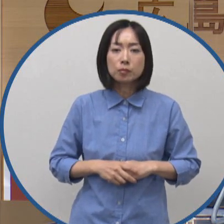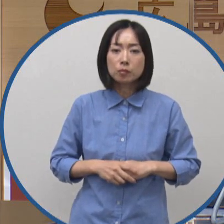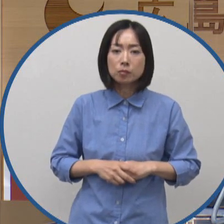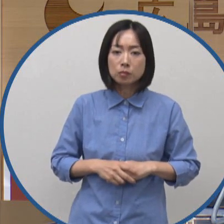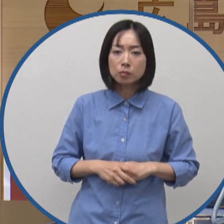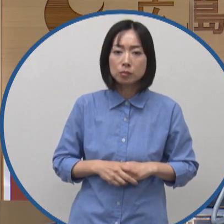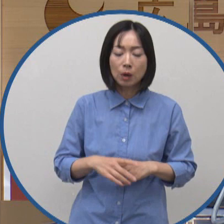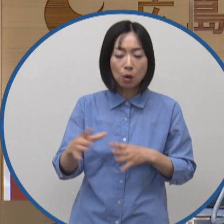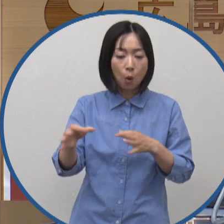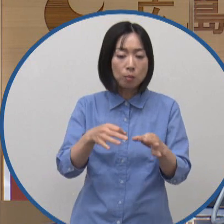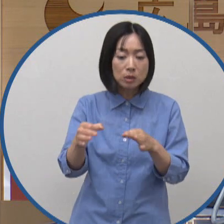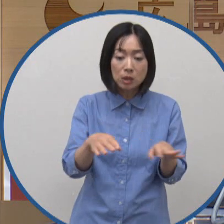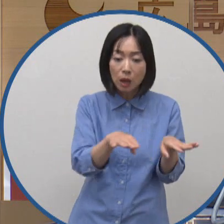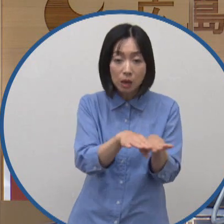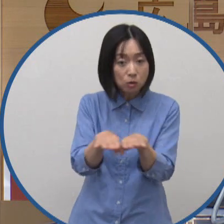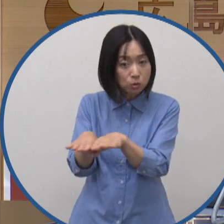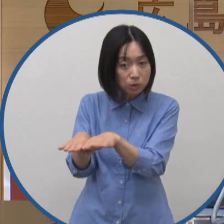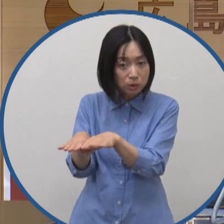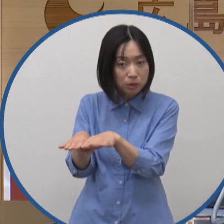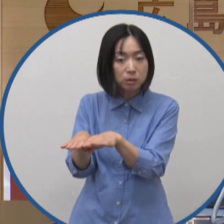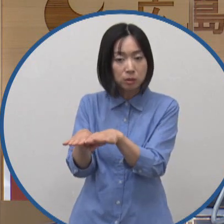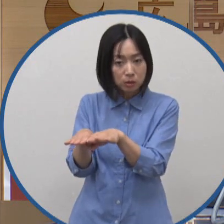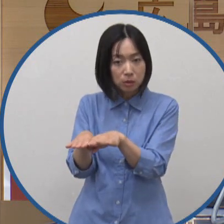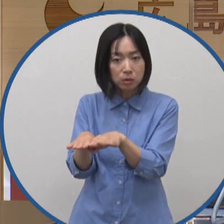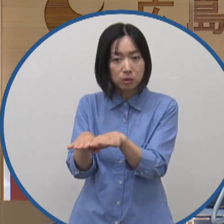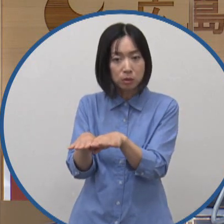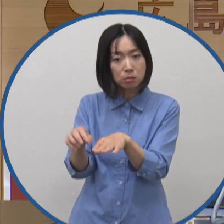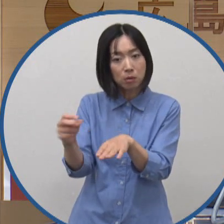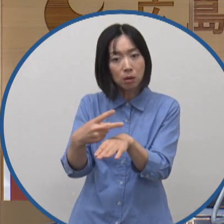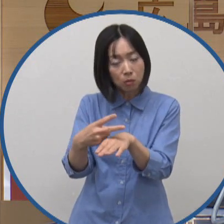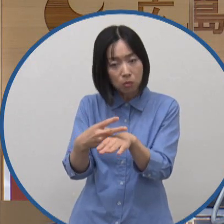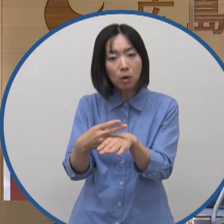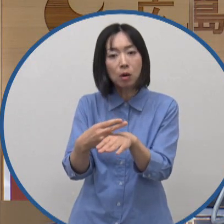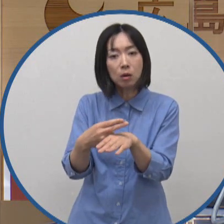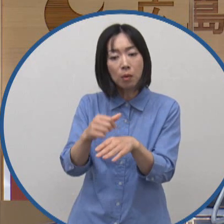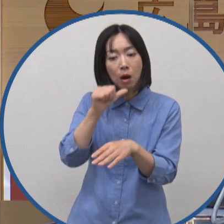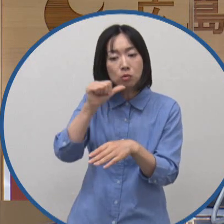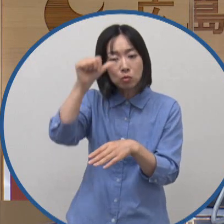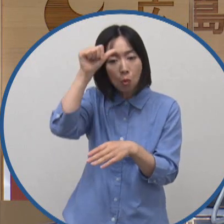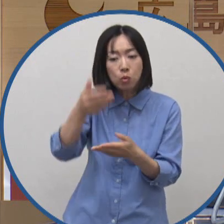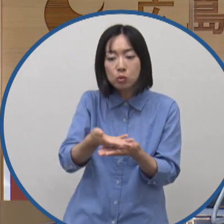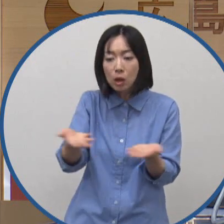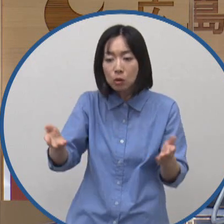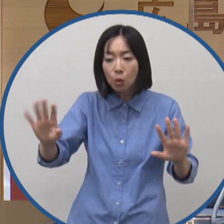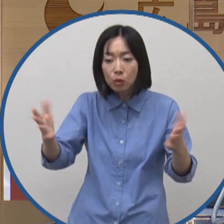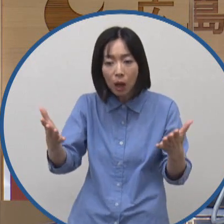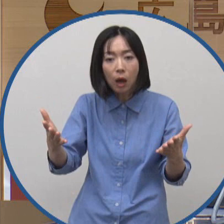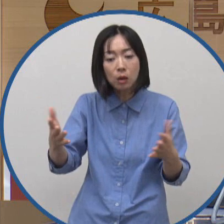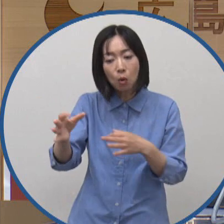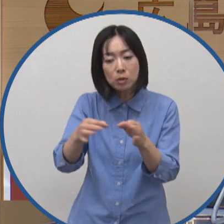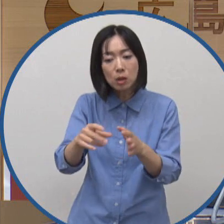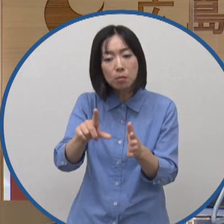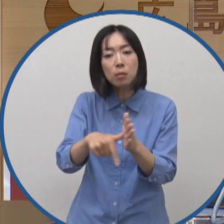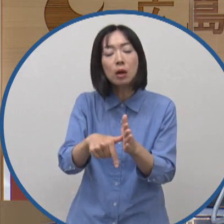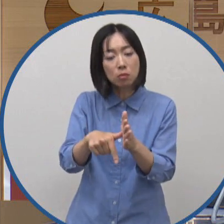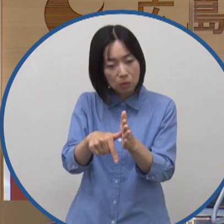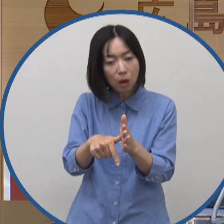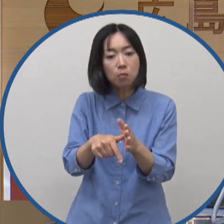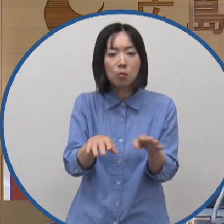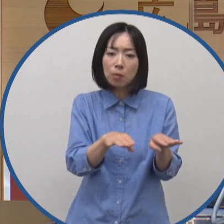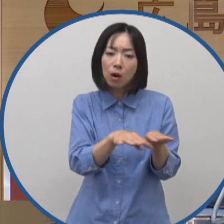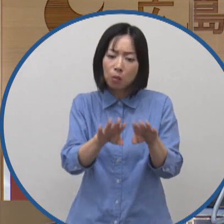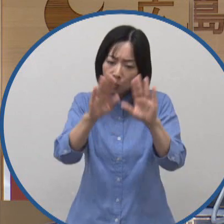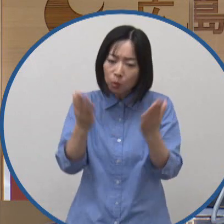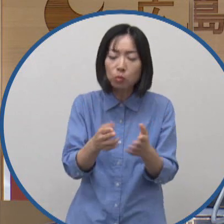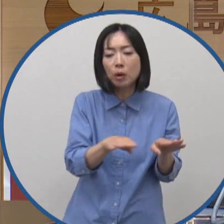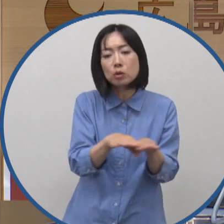休業とかですね、あるいはお酒の提供をしないと、ほぼほぼ休業に近いような状況になっていく